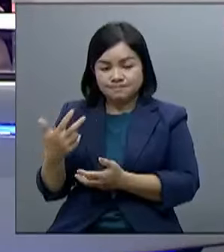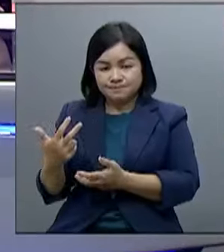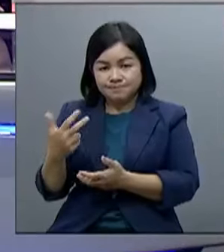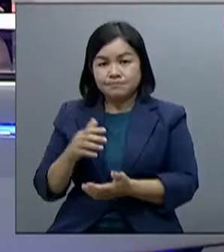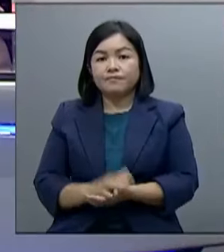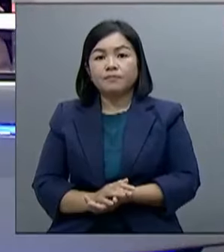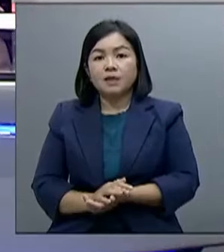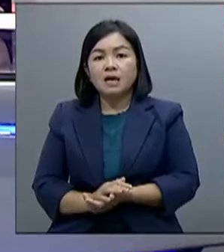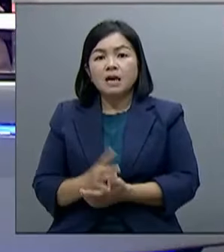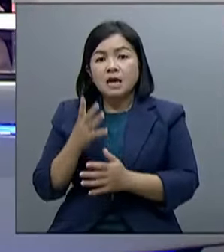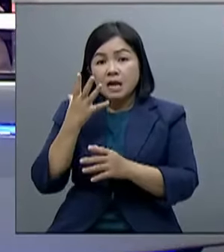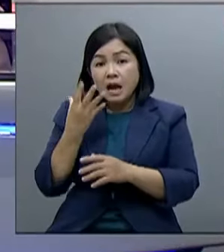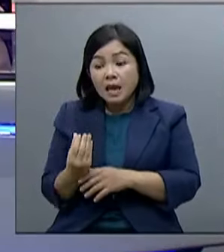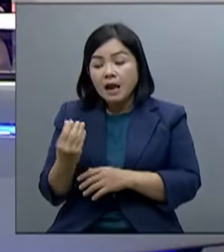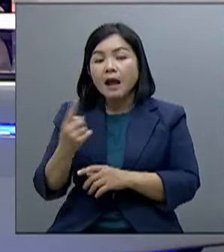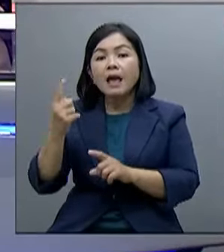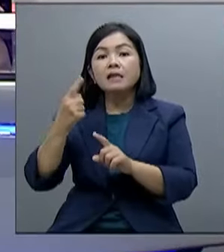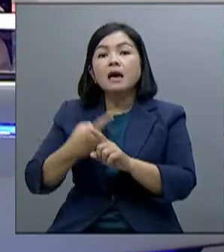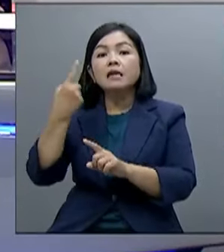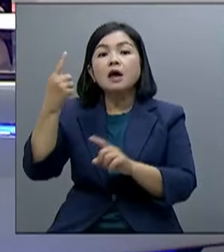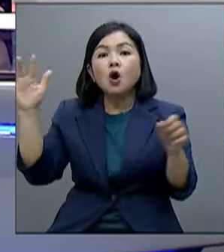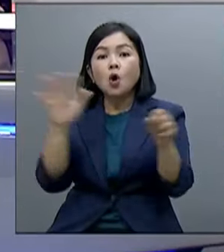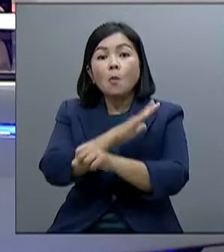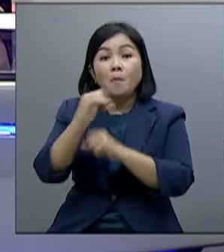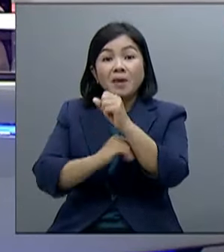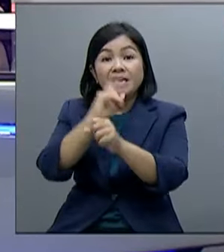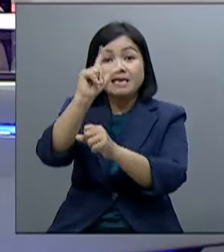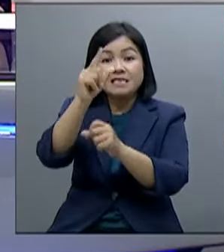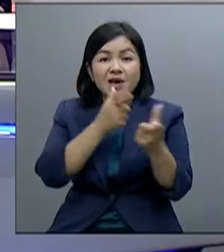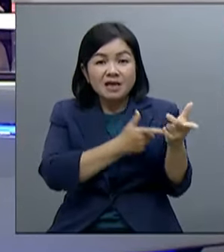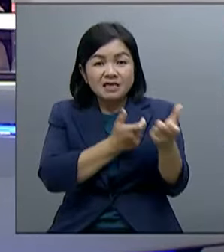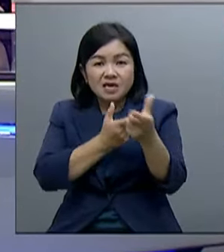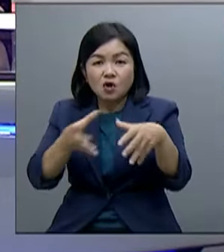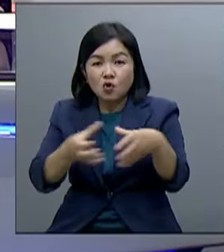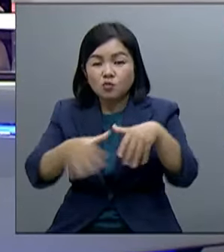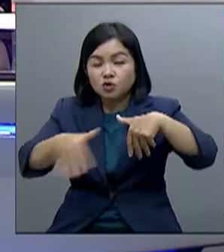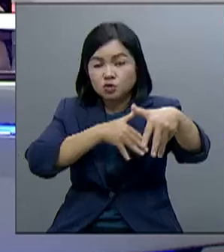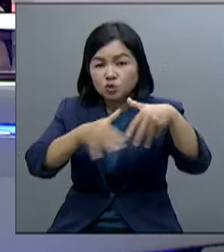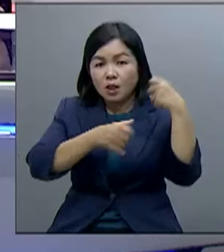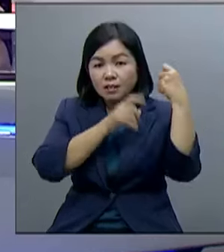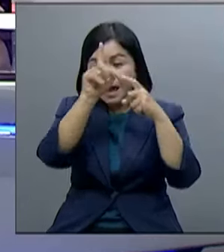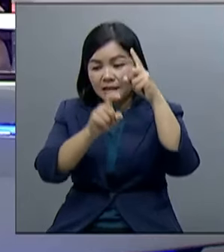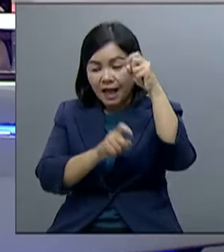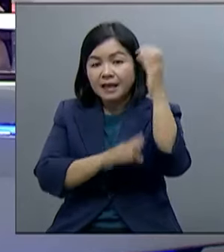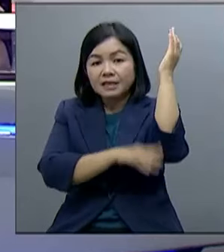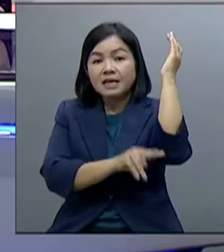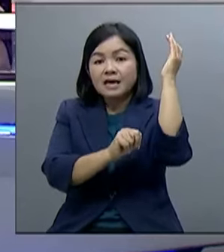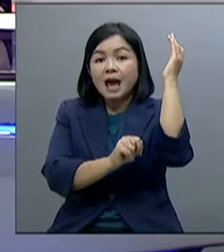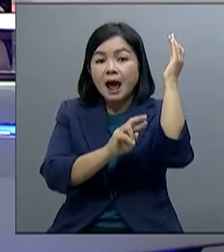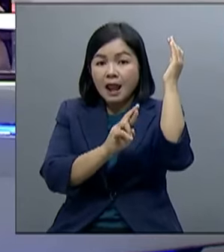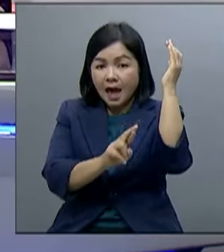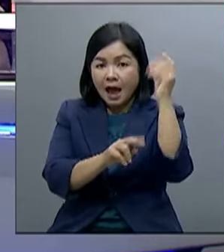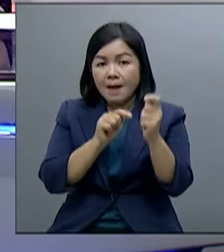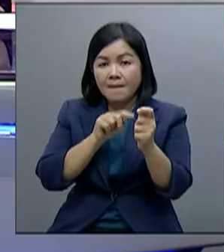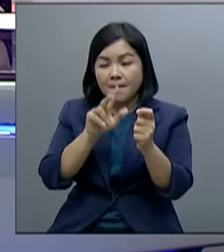หรืออีกแค่เดือนเศษเท่านั้นค่ะก็จะครบ 20ปีเหตุการณ์สลายการชุมนุมที่ตากใบจังหวัดนราธิวาสตลอดเวลาที่